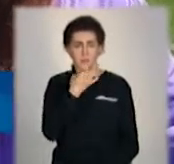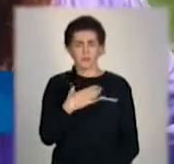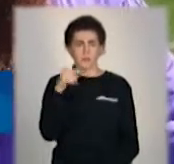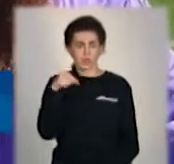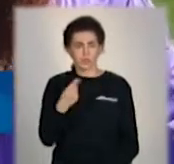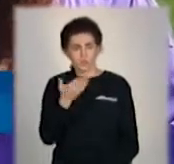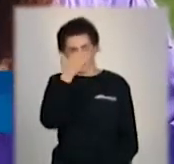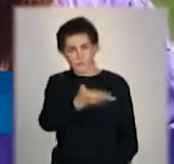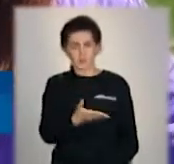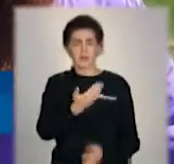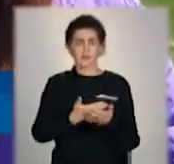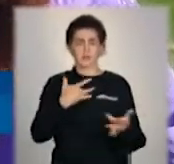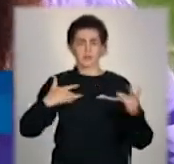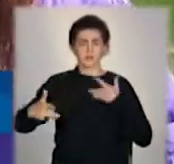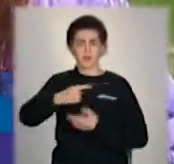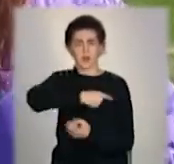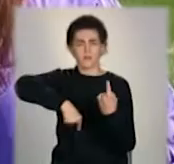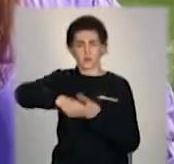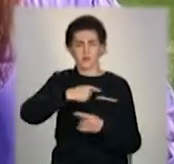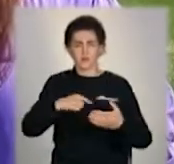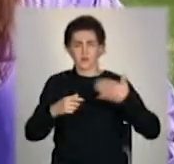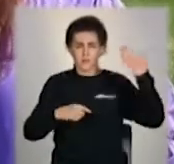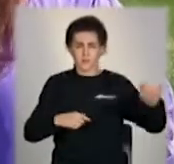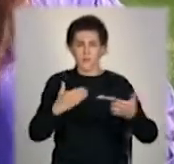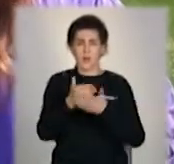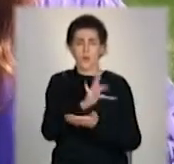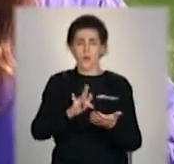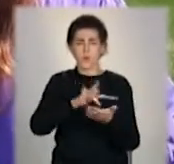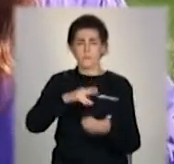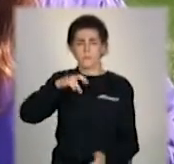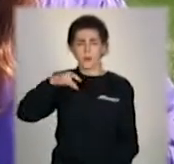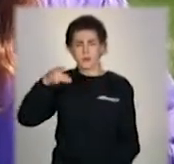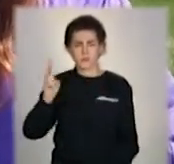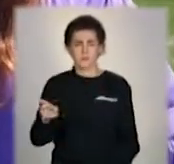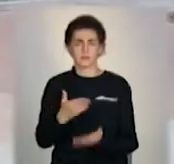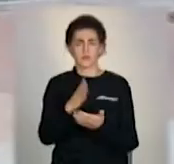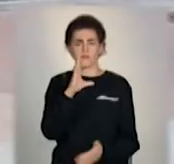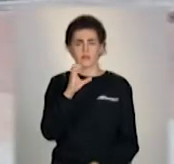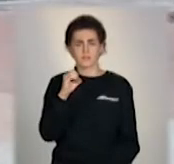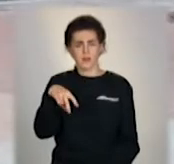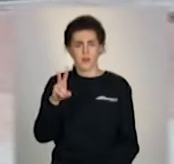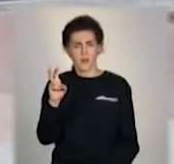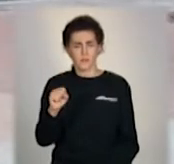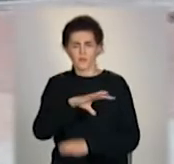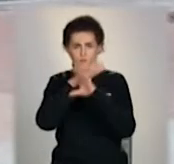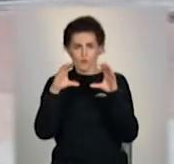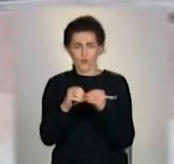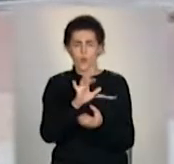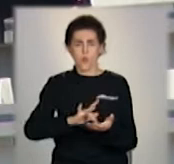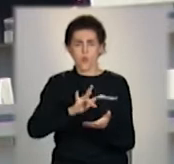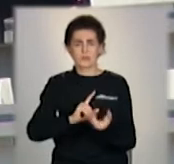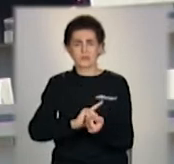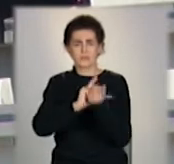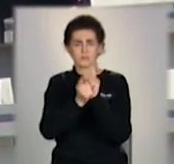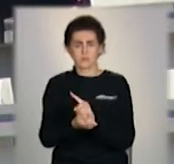всього, драмтеатр. І може там була б якісь городські парк, там веселка і так далі. Взагалі город змінився дуже сильно, став